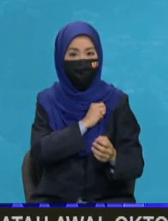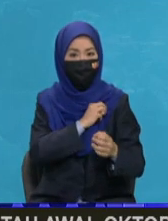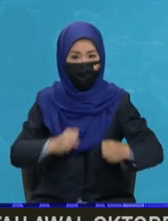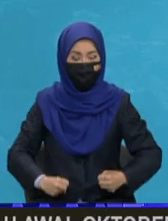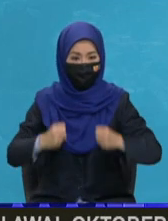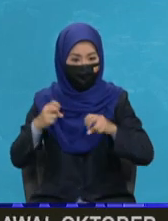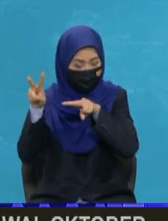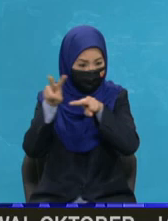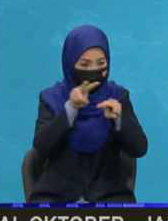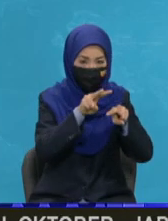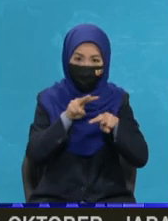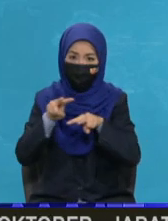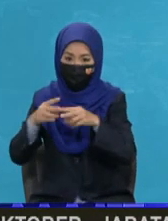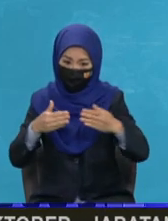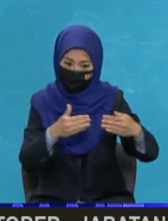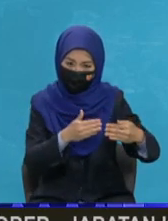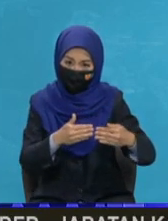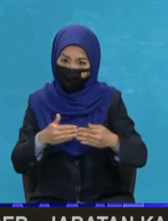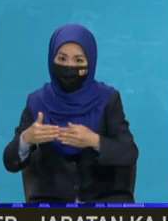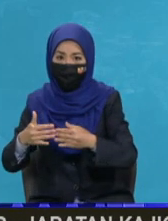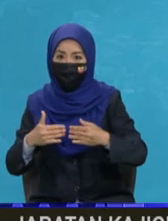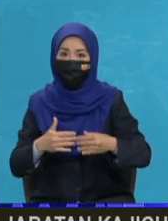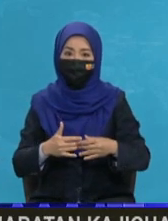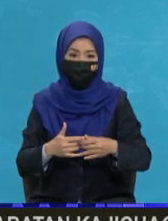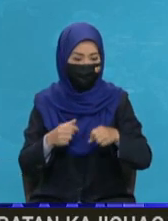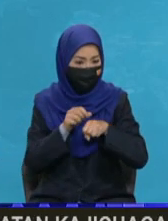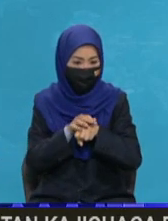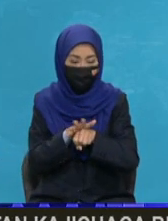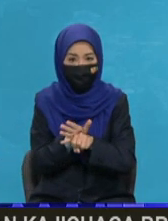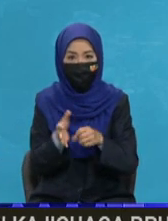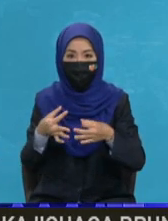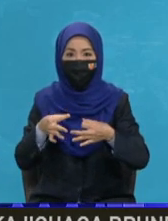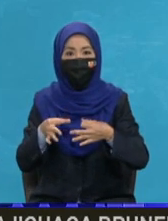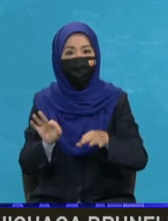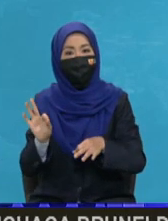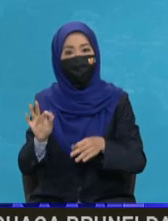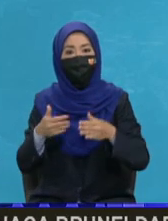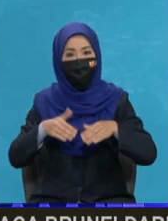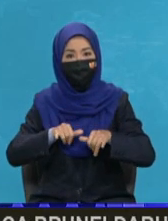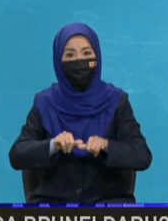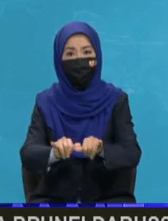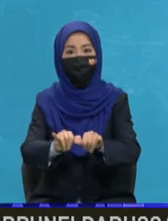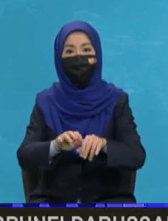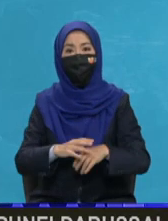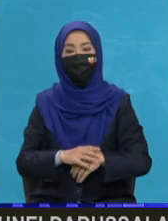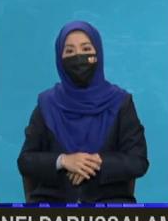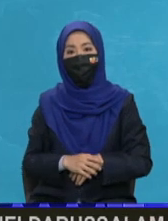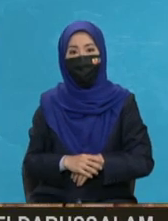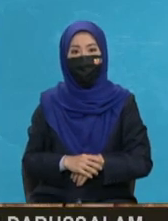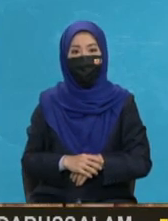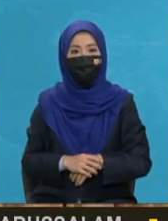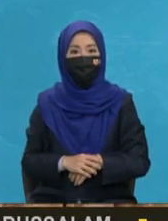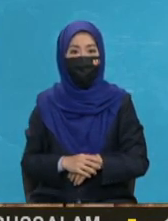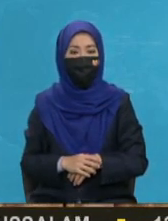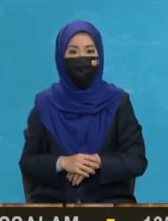pemantauan berterusan terhadap cash-cash jangkitan utama di negara ini Hai